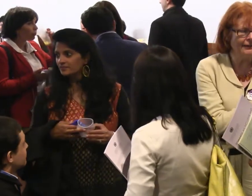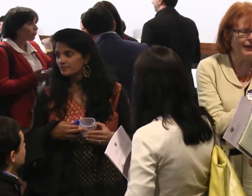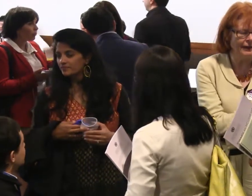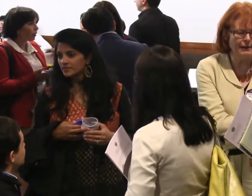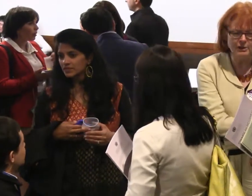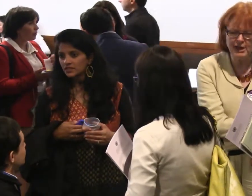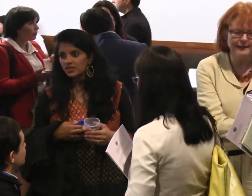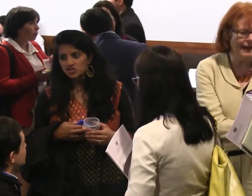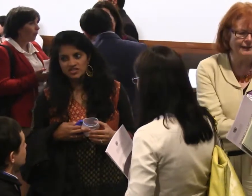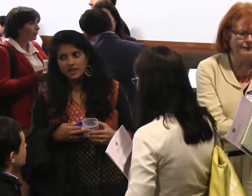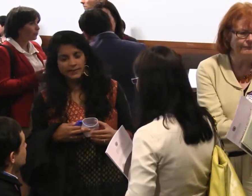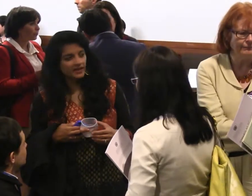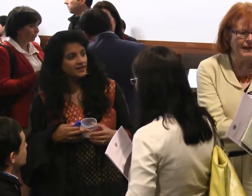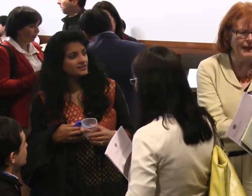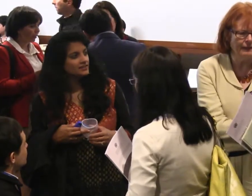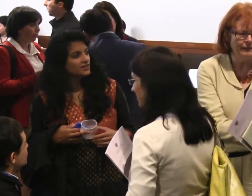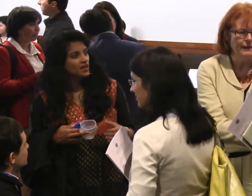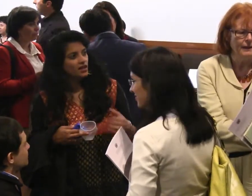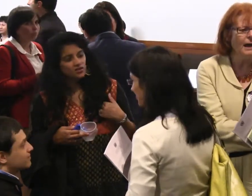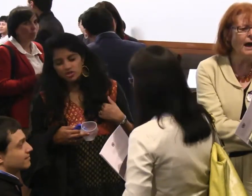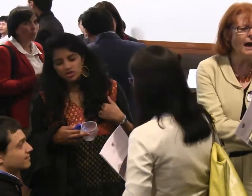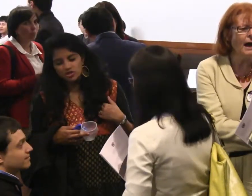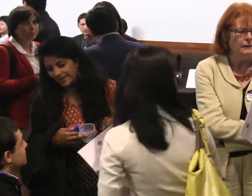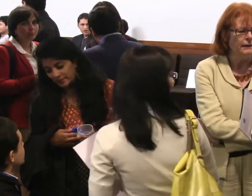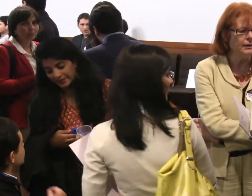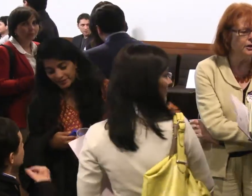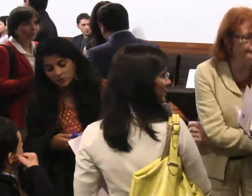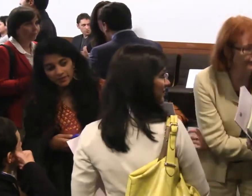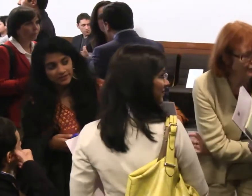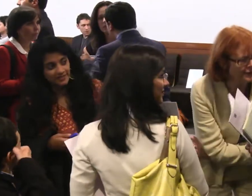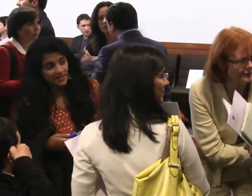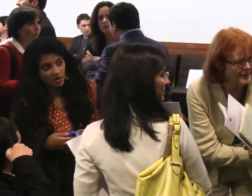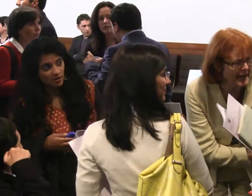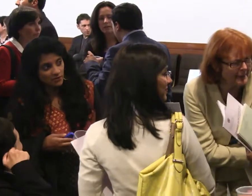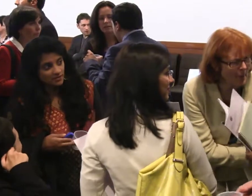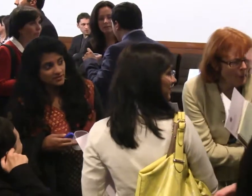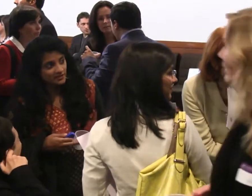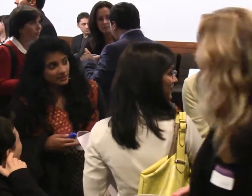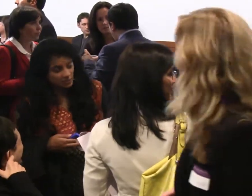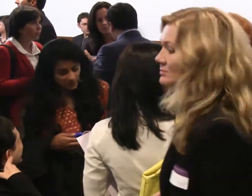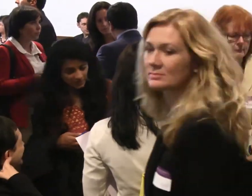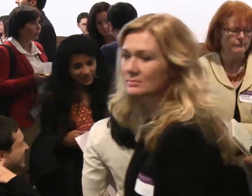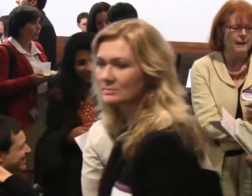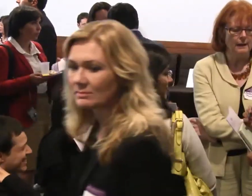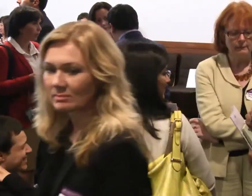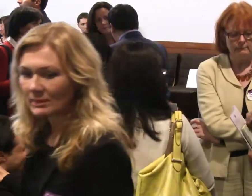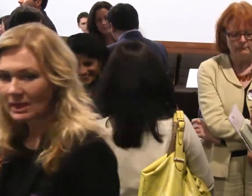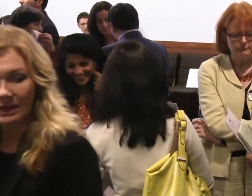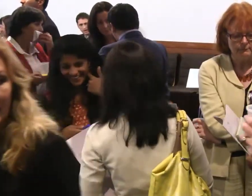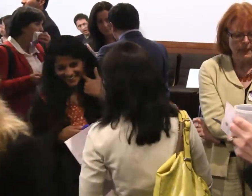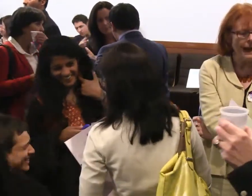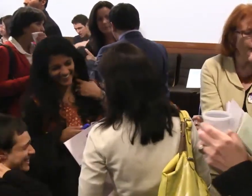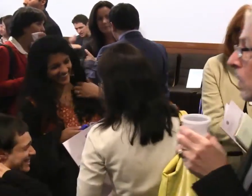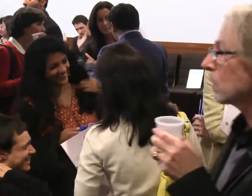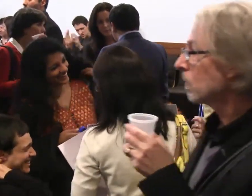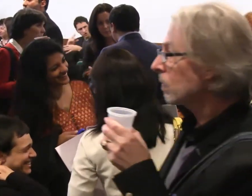Bó bá kẹ̀yìn sí ẹ kò bọ́ sí rárá, face to face làwa ń fẹ́.